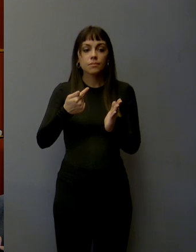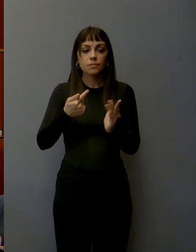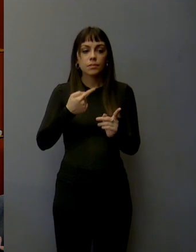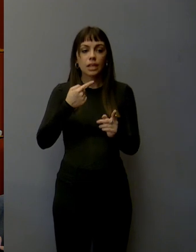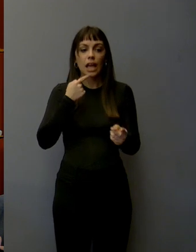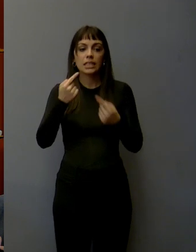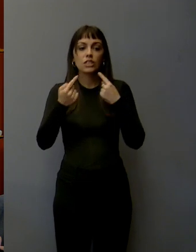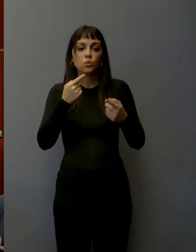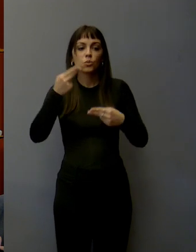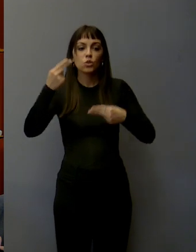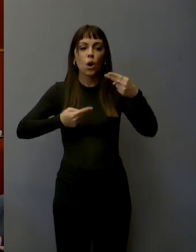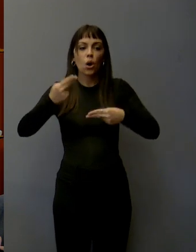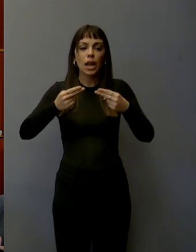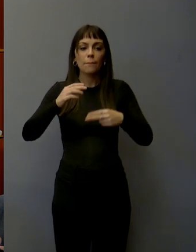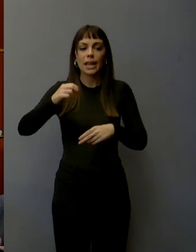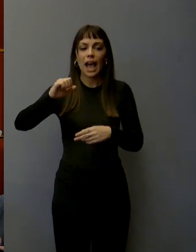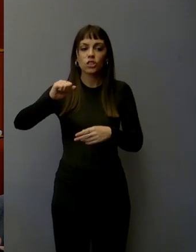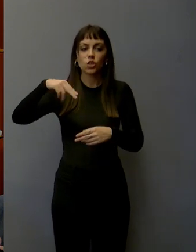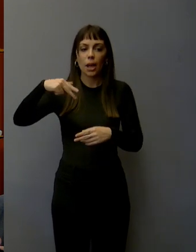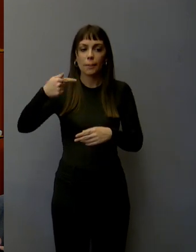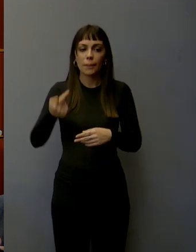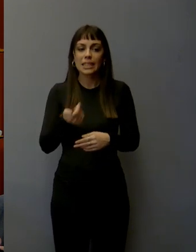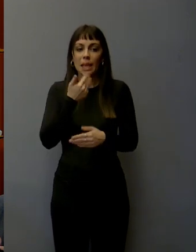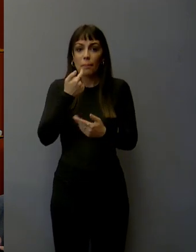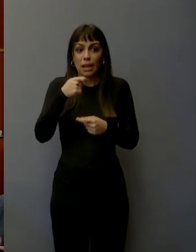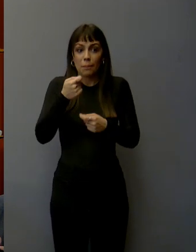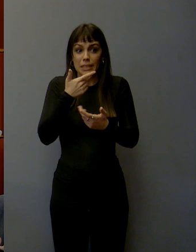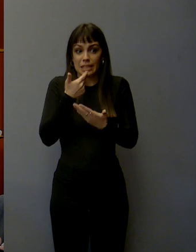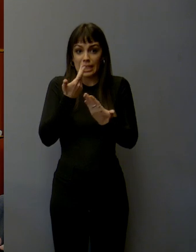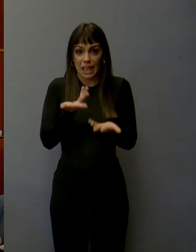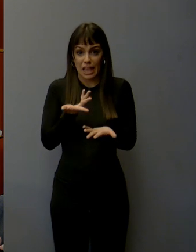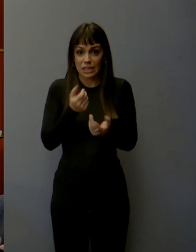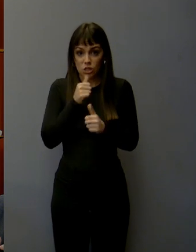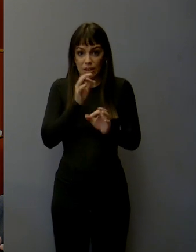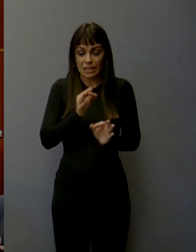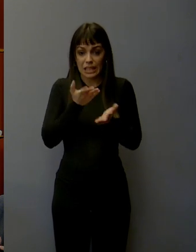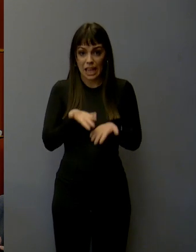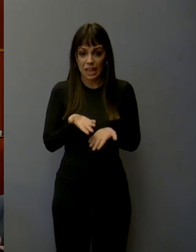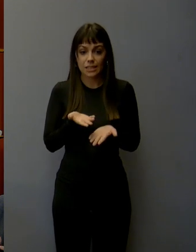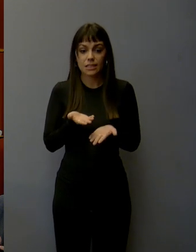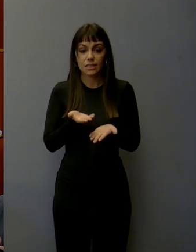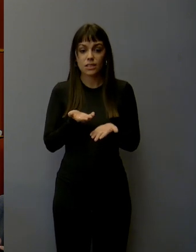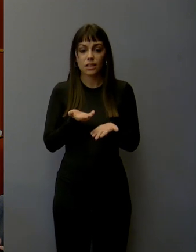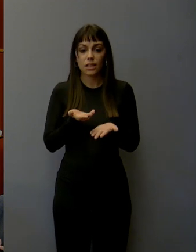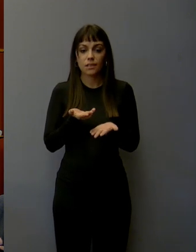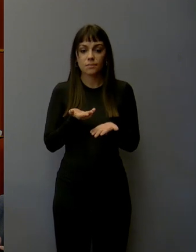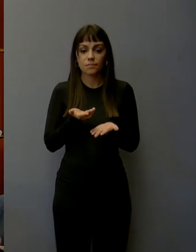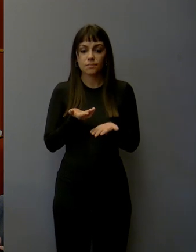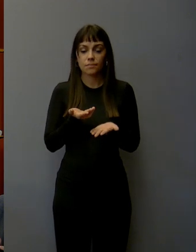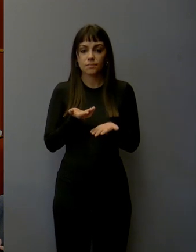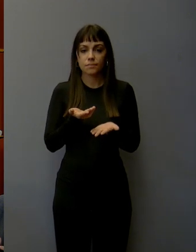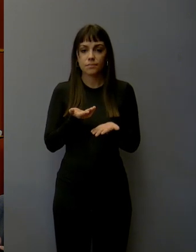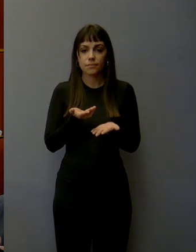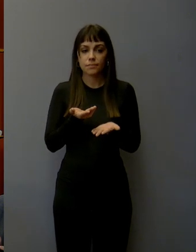guida la più importante partecipata di questa di questa città e penso che non c'era motivazione in un